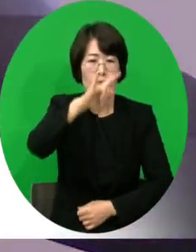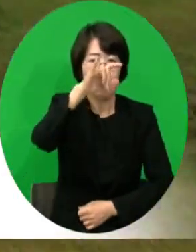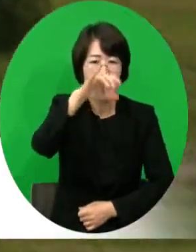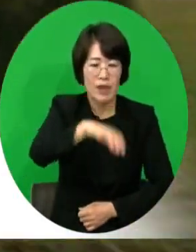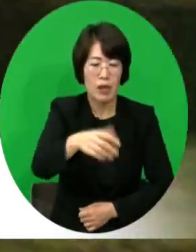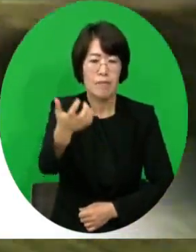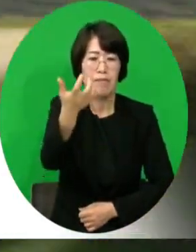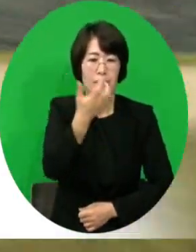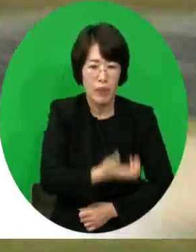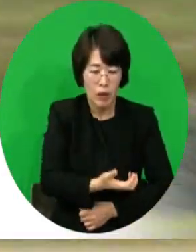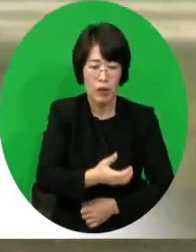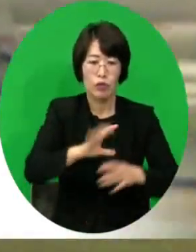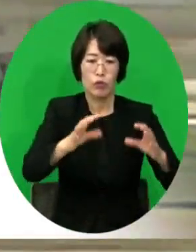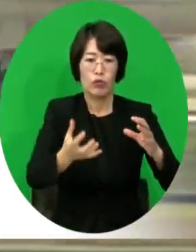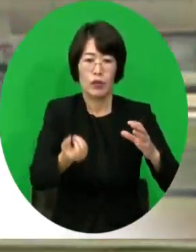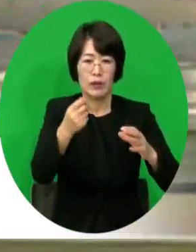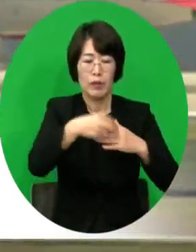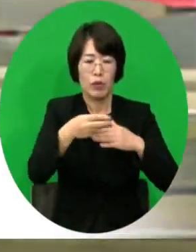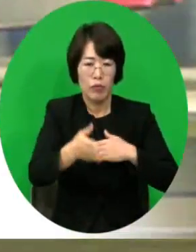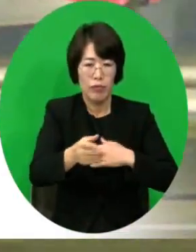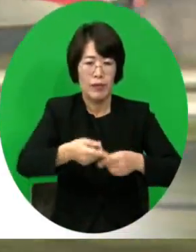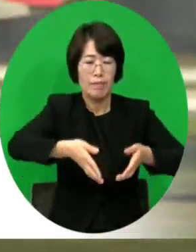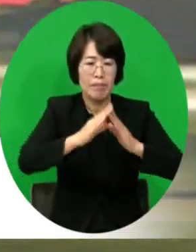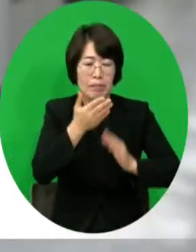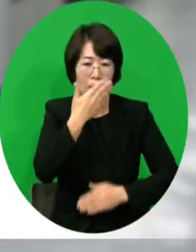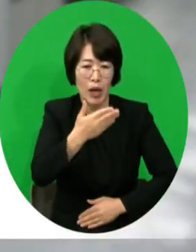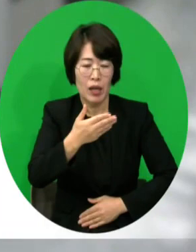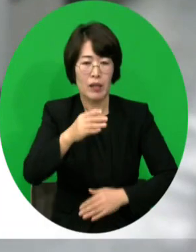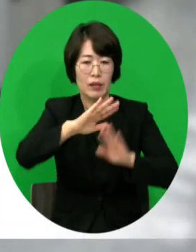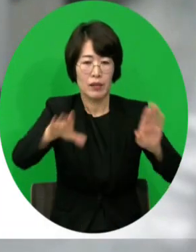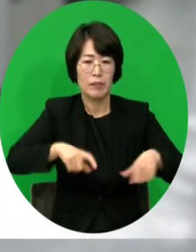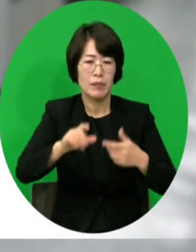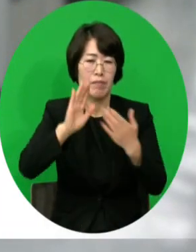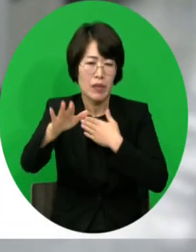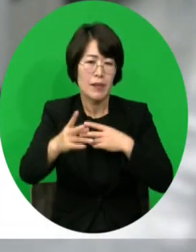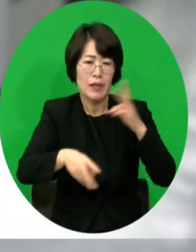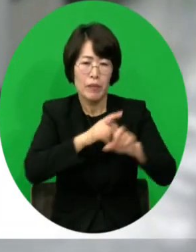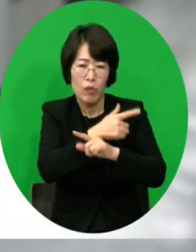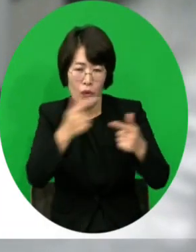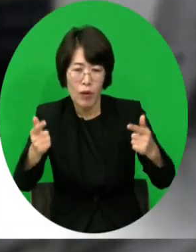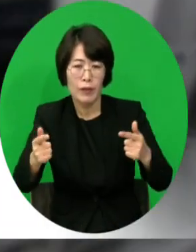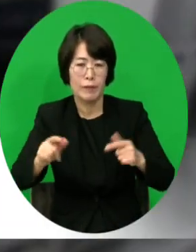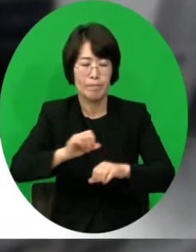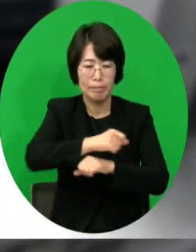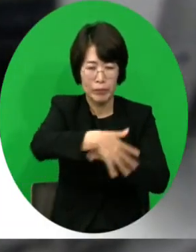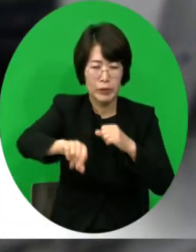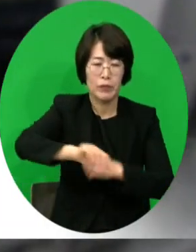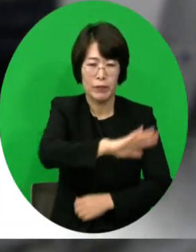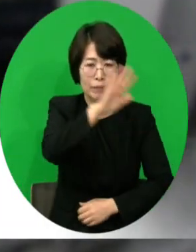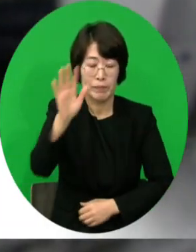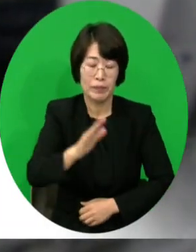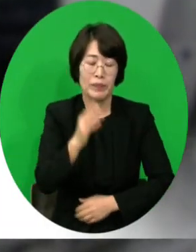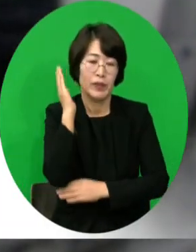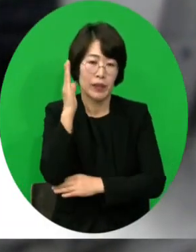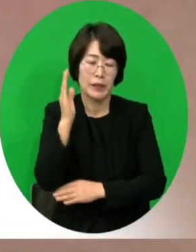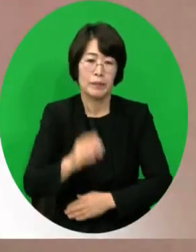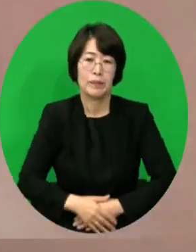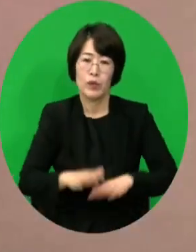문제와 전남 국립의대 신설 가능성, 전남의 미래 전략 산업 등 도정 전반에 대한 이야기를 나눕니다.